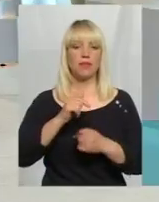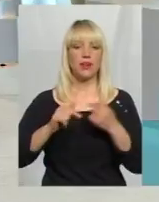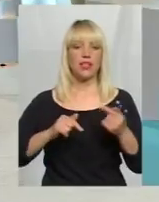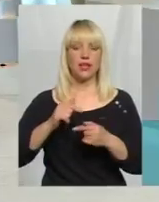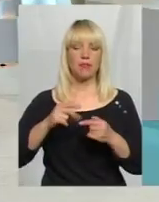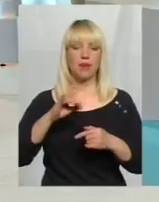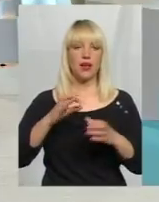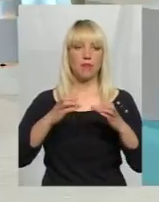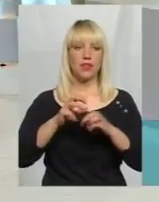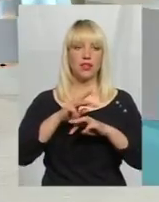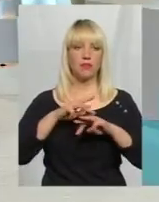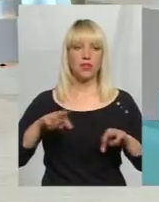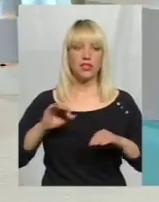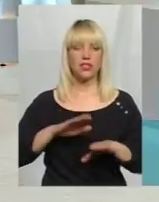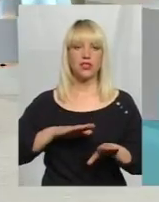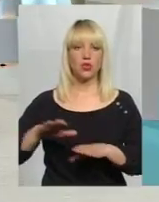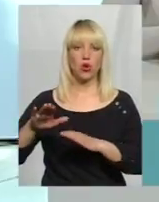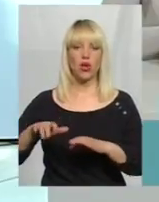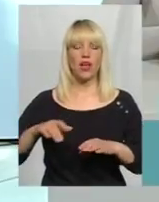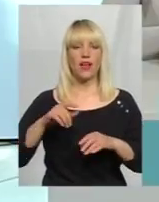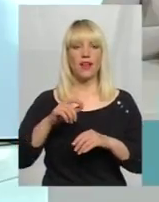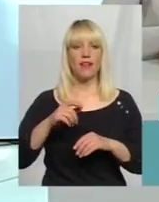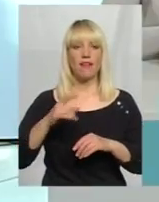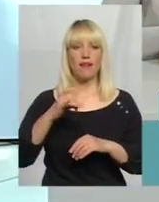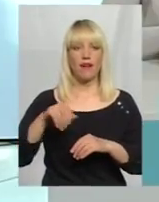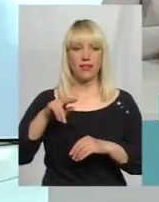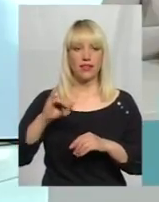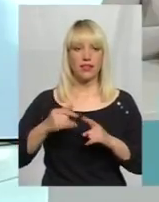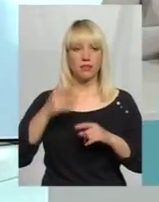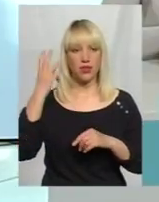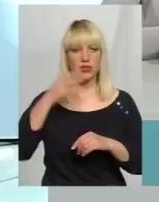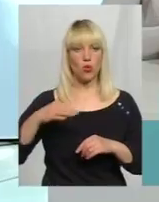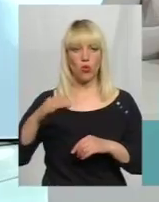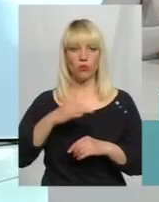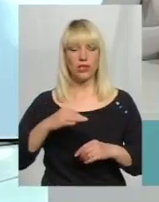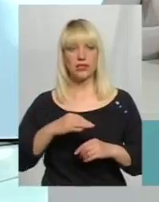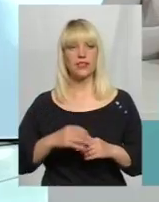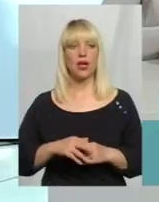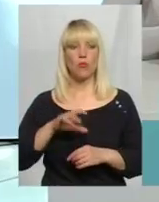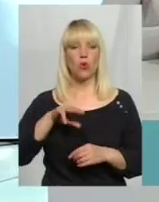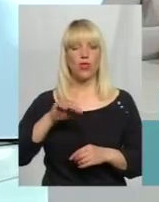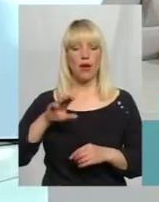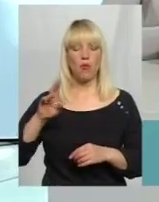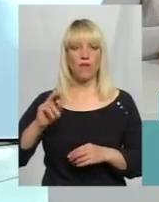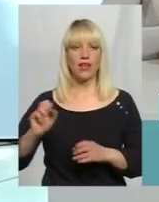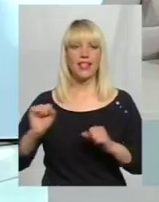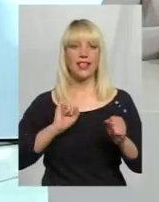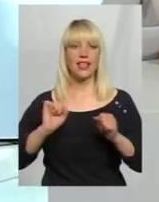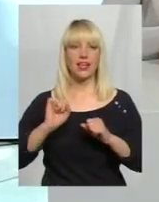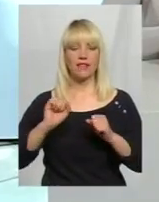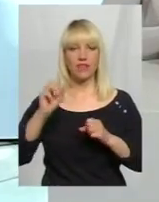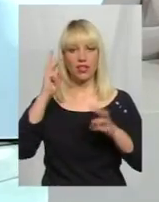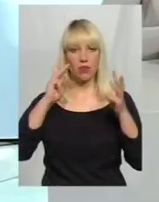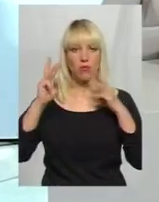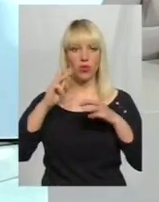голови регіональної ради підприємців Хмельницької області Наталею Потаповою. Та керівником студії мод «Афродіта»